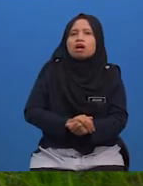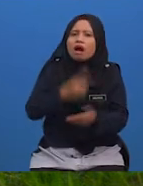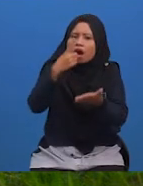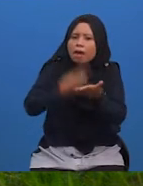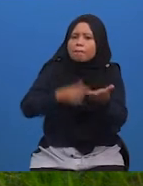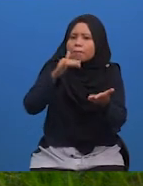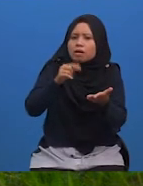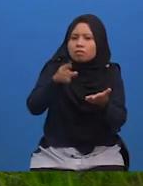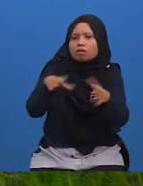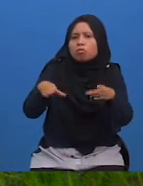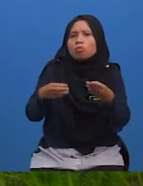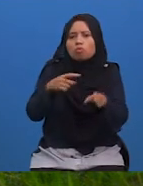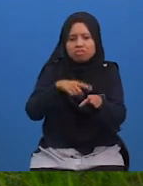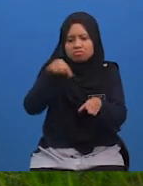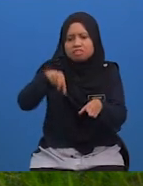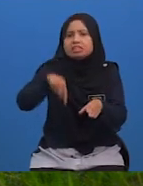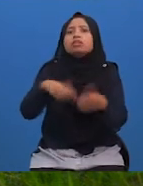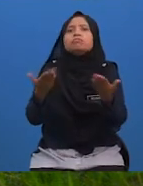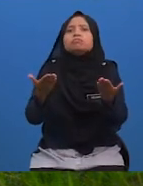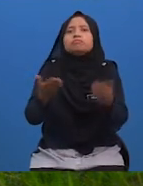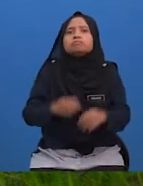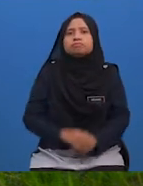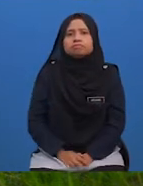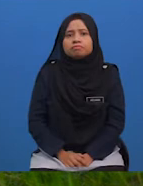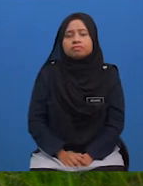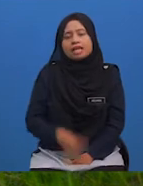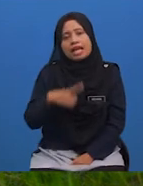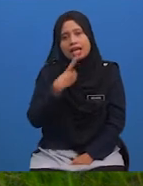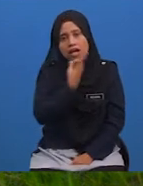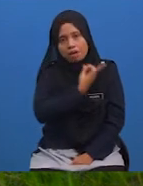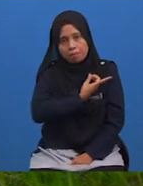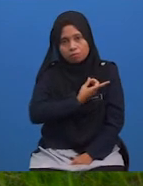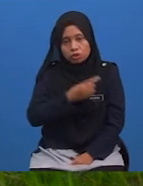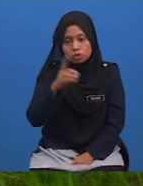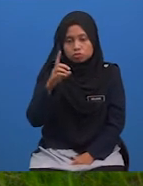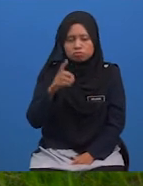yang kamu berdua sedang membuat di sini? Kami berdua